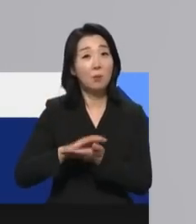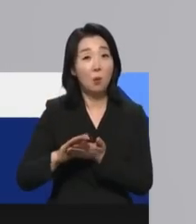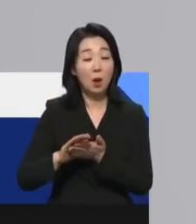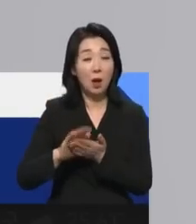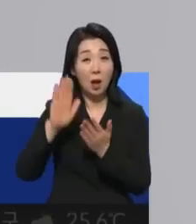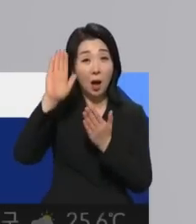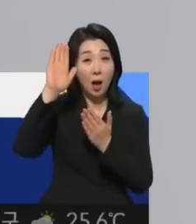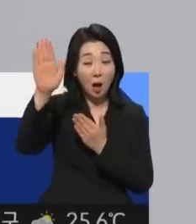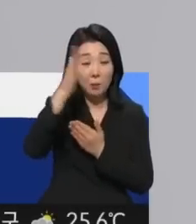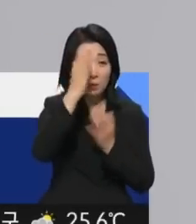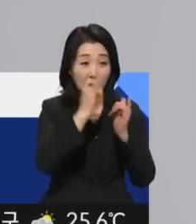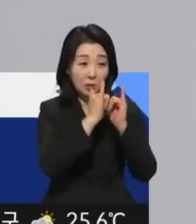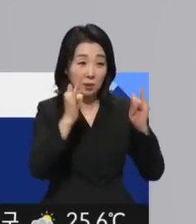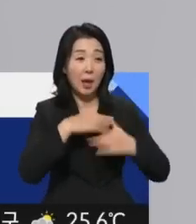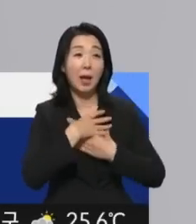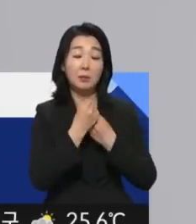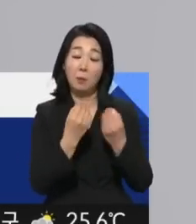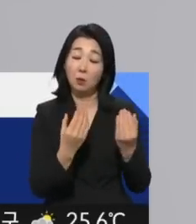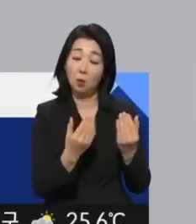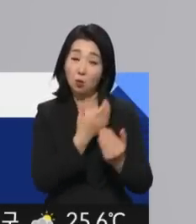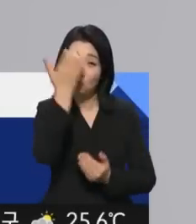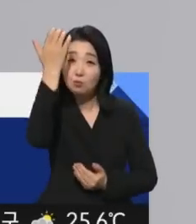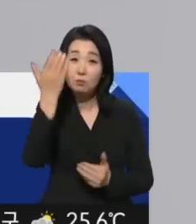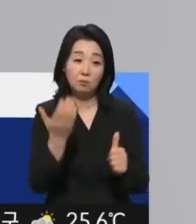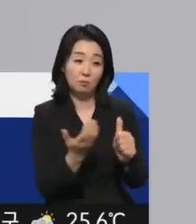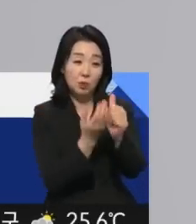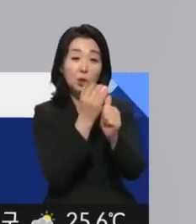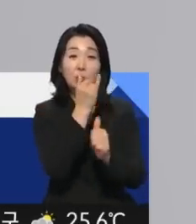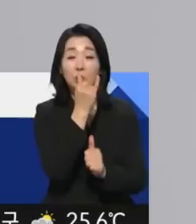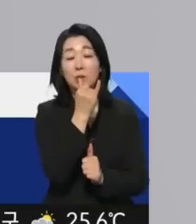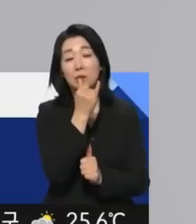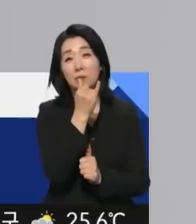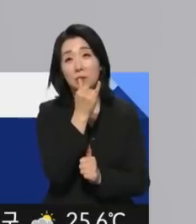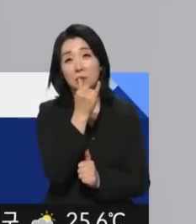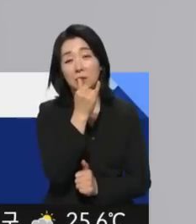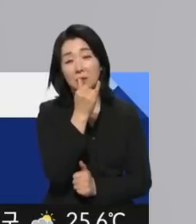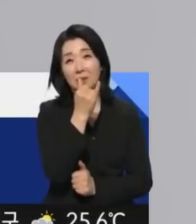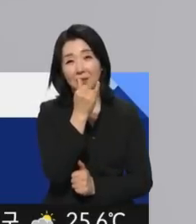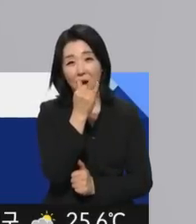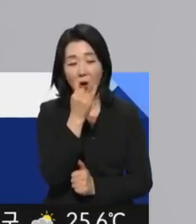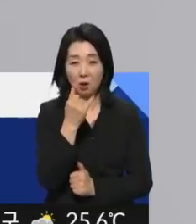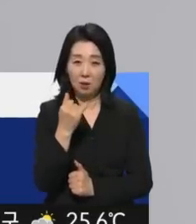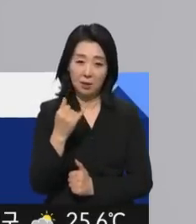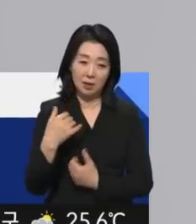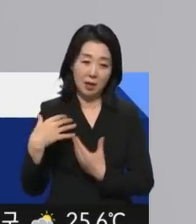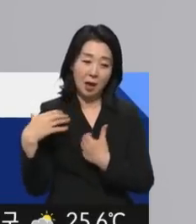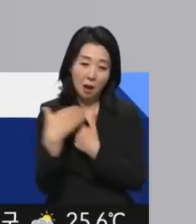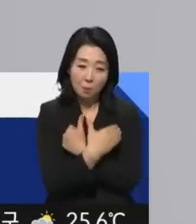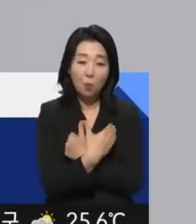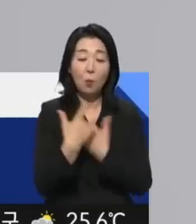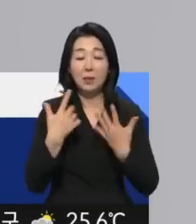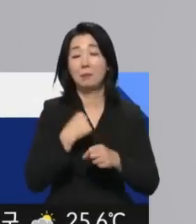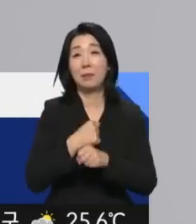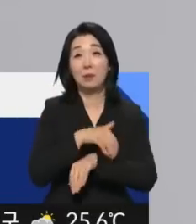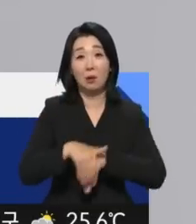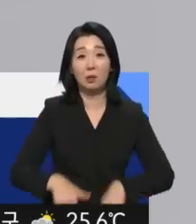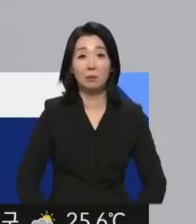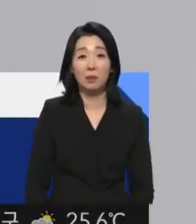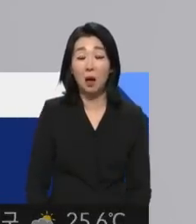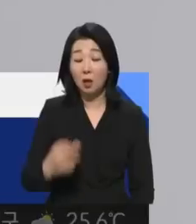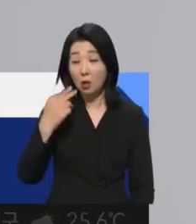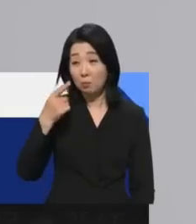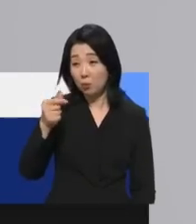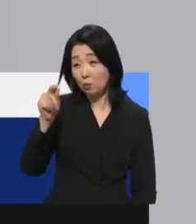세대들이 안심하고 꿈을 키워나갈 수 있는 튼튼한 안보를 구축할 것입니다. 앞으로 미